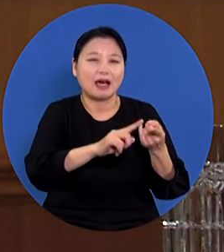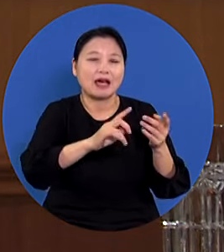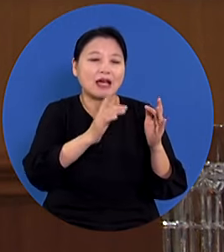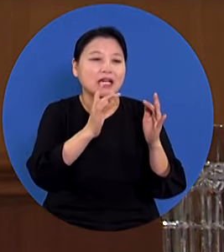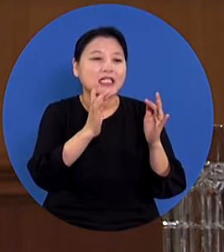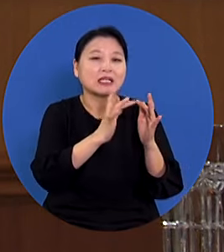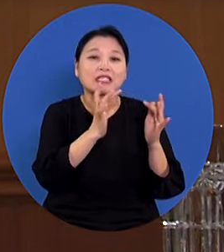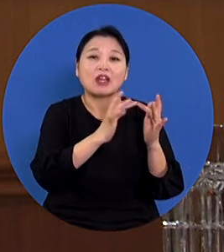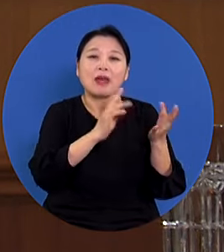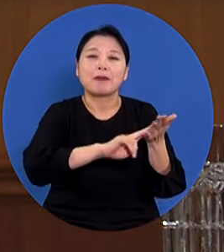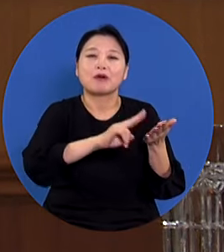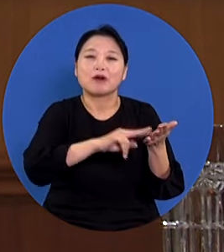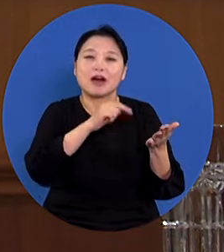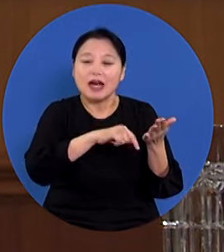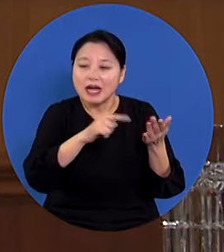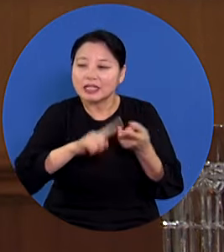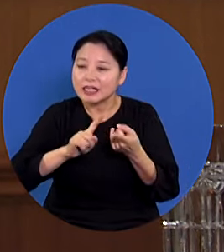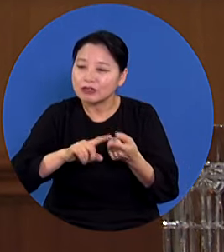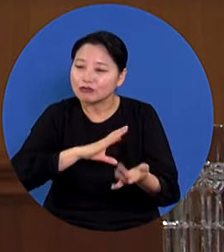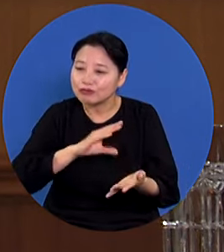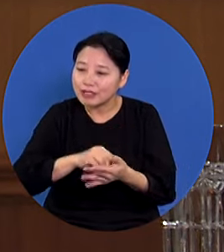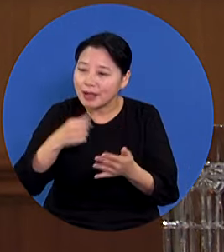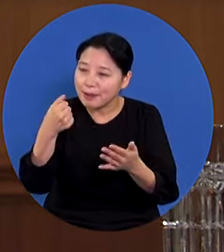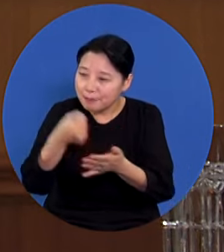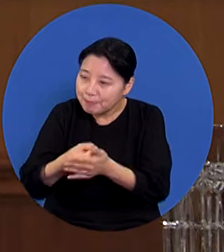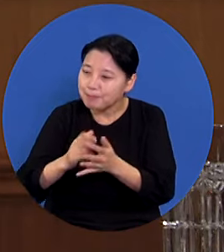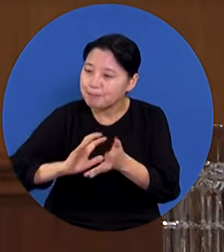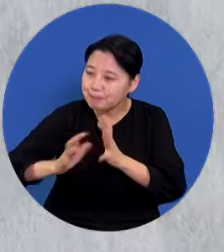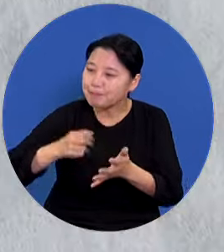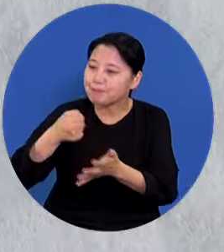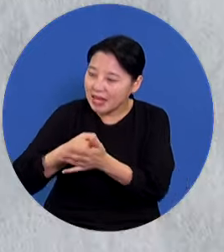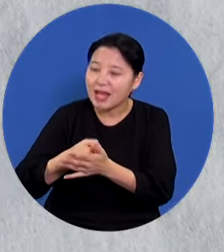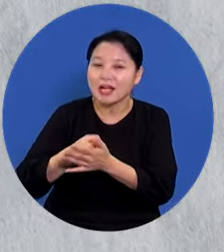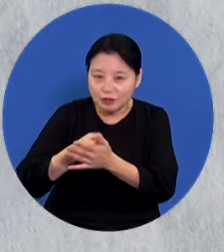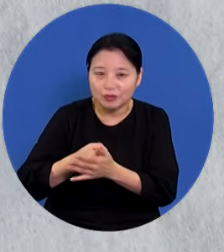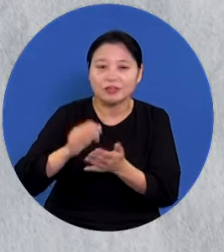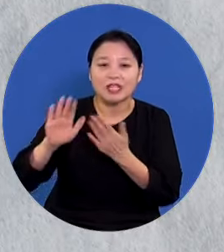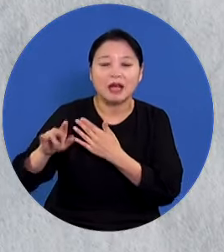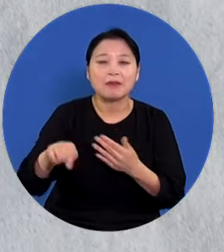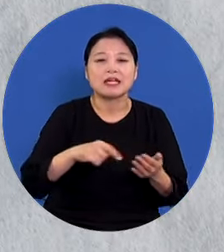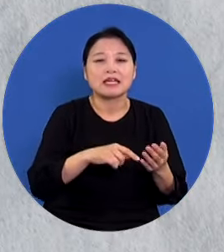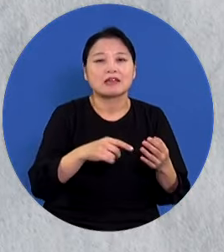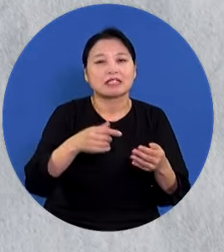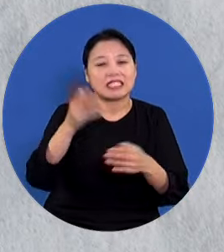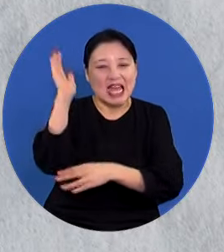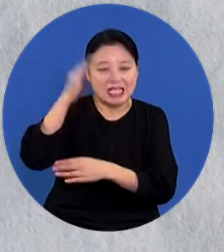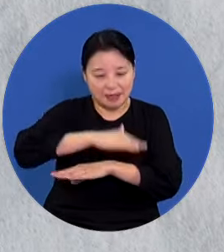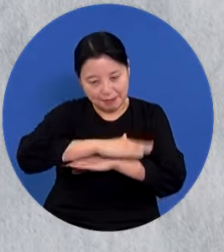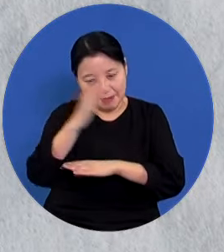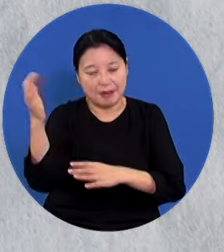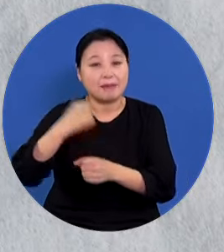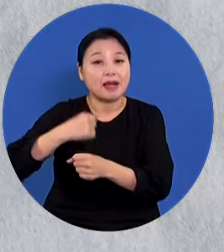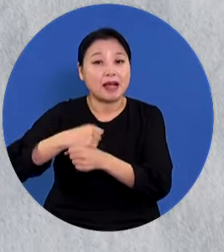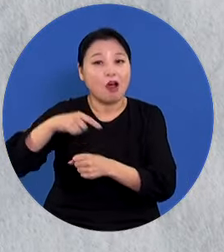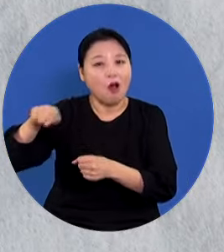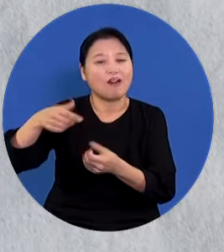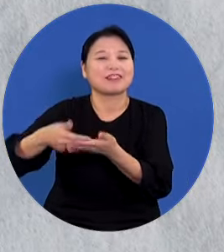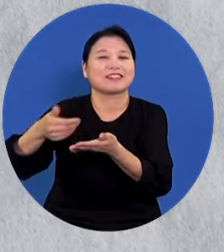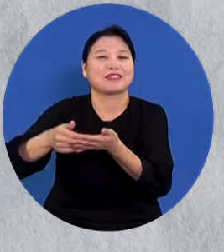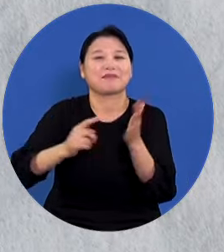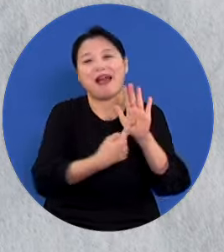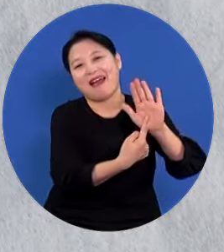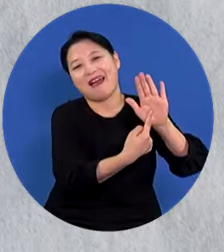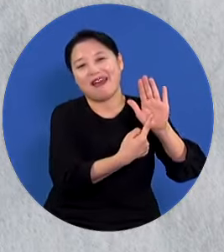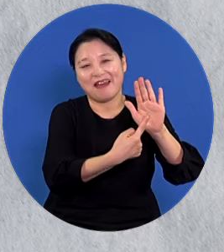담을 주제를 논의를 해서 하나 선정을 하면 그걸 가지고 이제 어떤 그 스토리를 만들어서 우리 친구들이 그림으로 표현해서